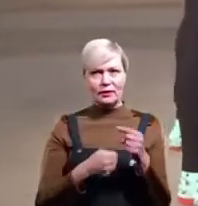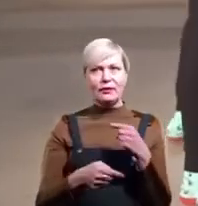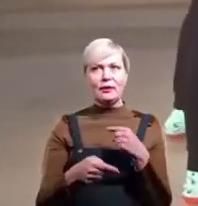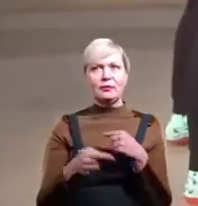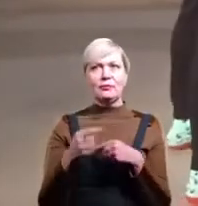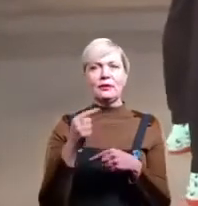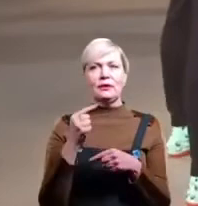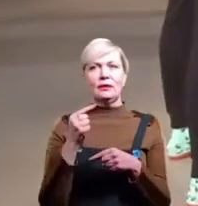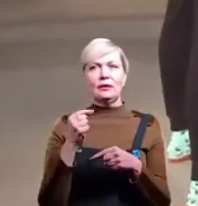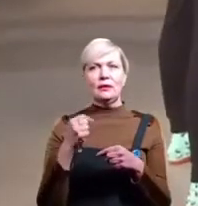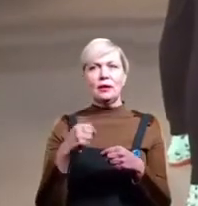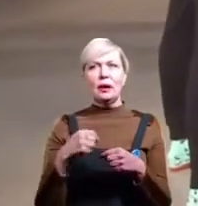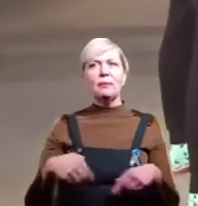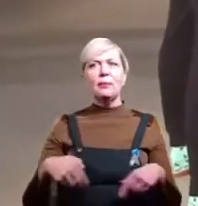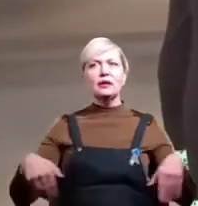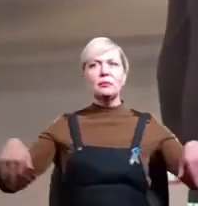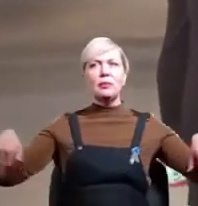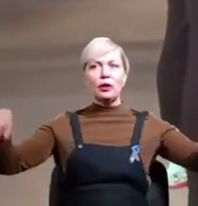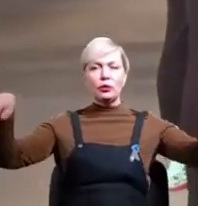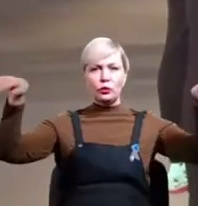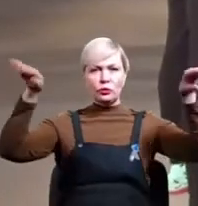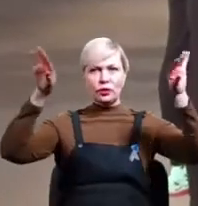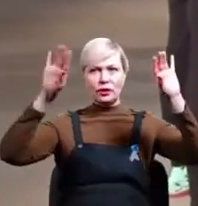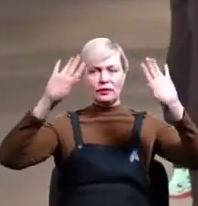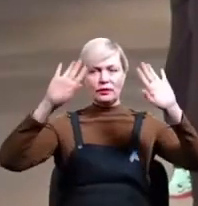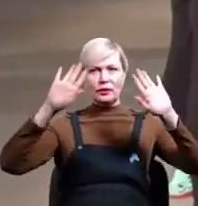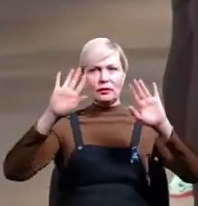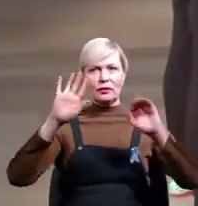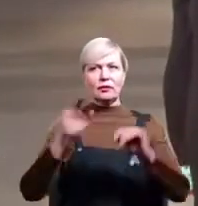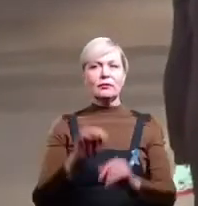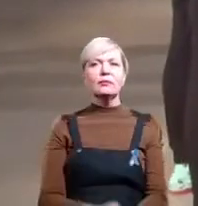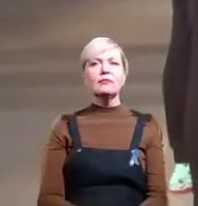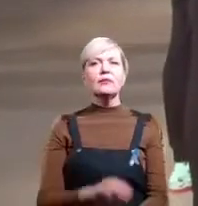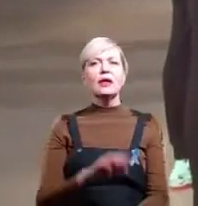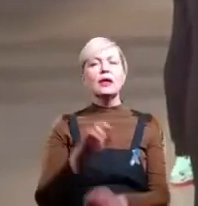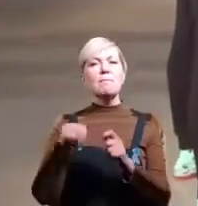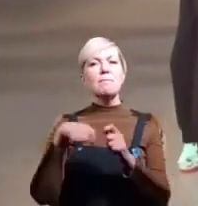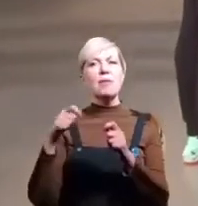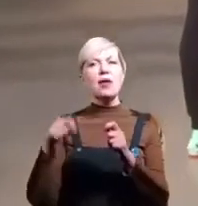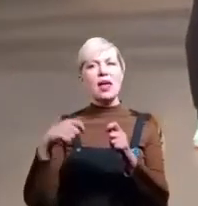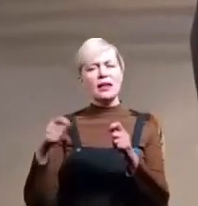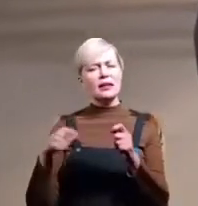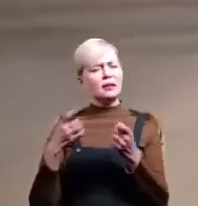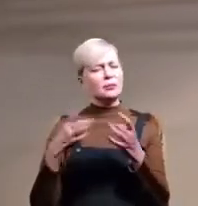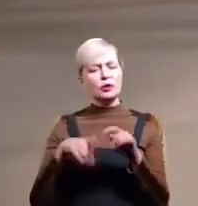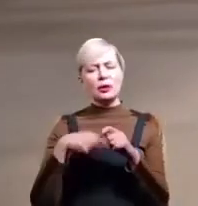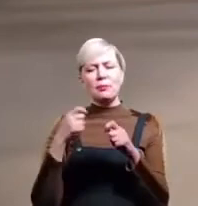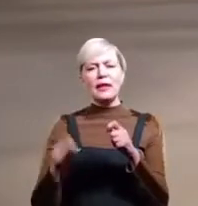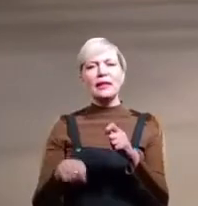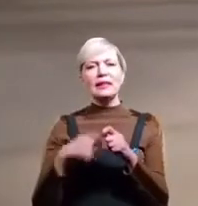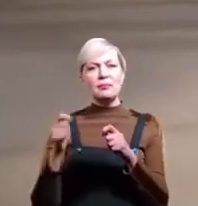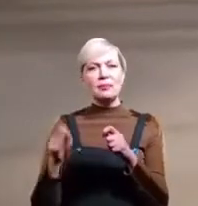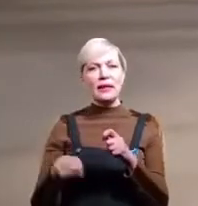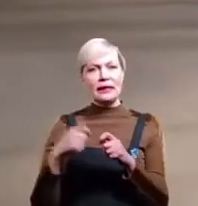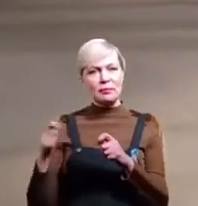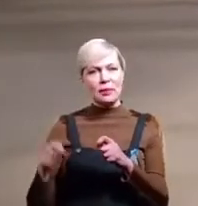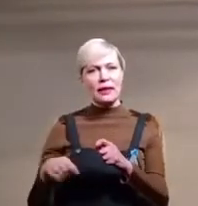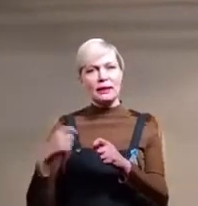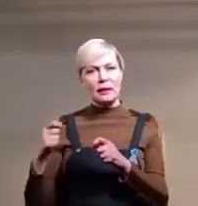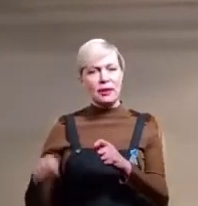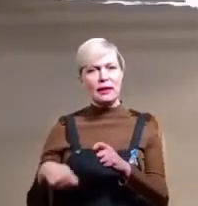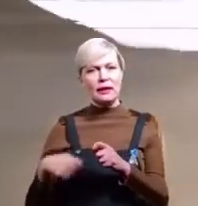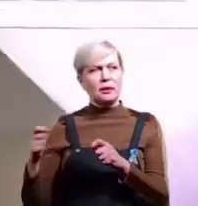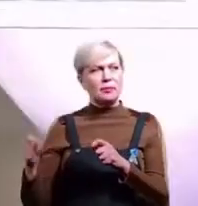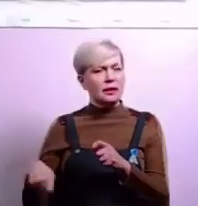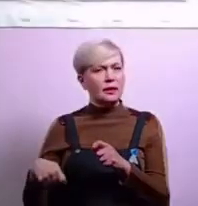Разворачиваюсь, поднимаю ручки вверх. И медленно, просто медленно, медленно, медленно, медленно, медленно, медленно.